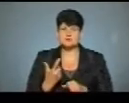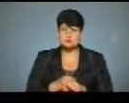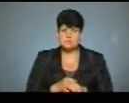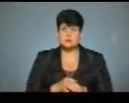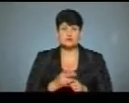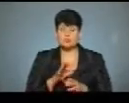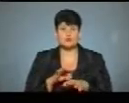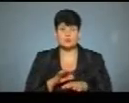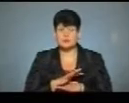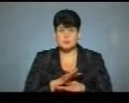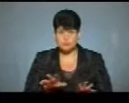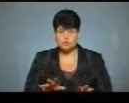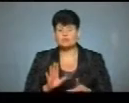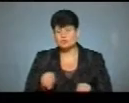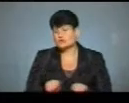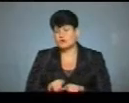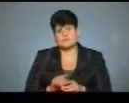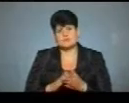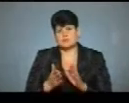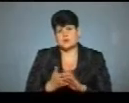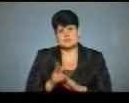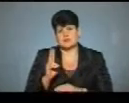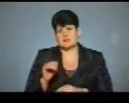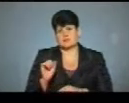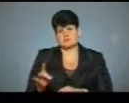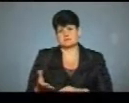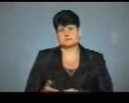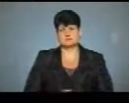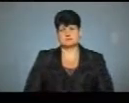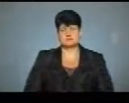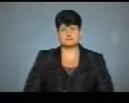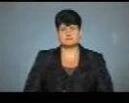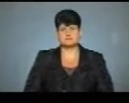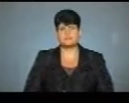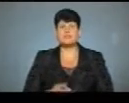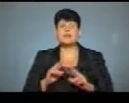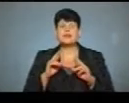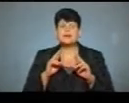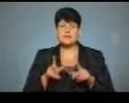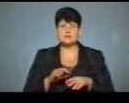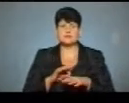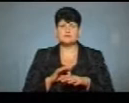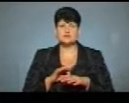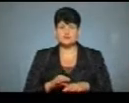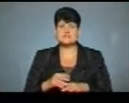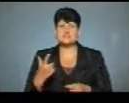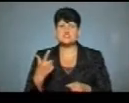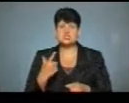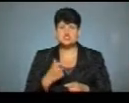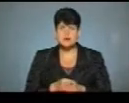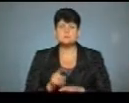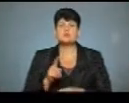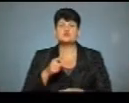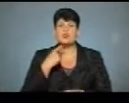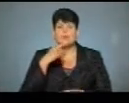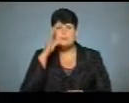2-3 роки буде така ж ситуація, як сталася ситуація по хворі. Як відбуваються щеплення, що кажуть